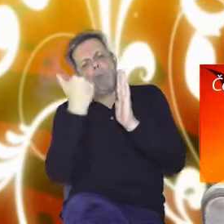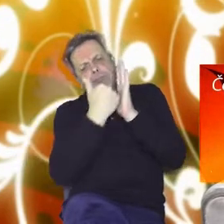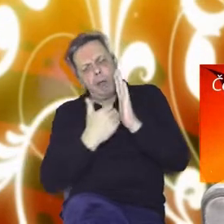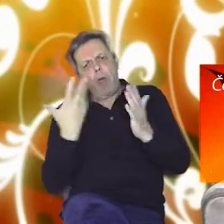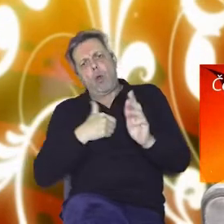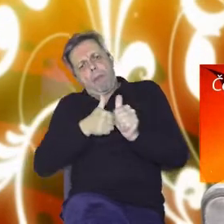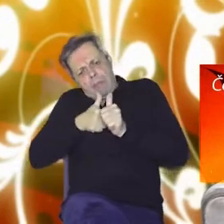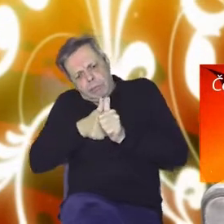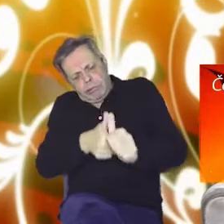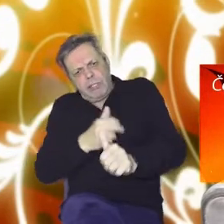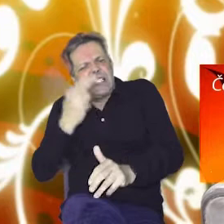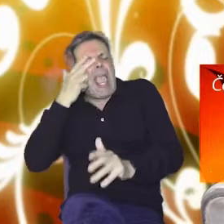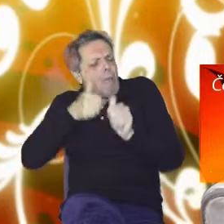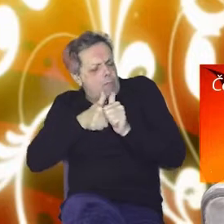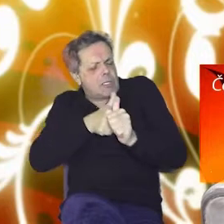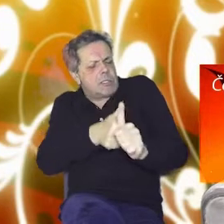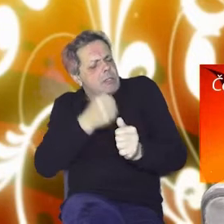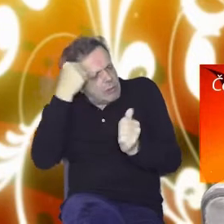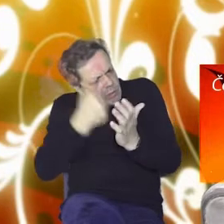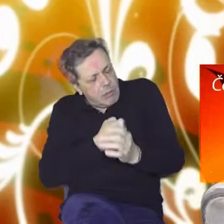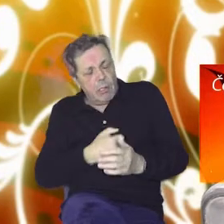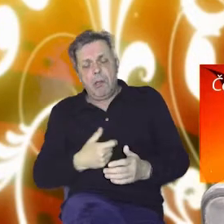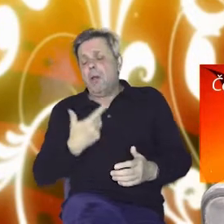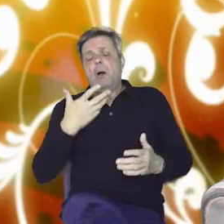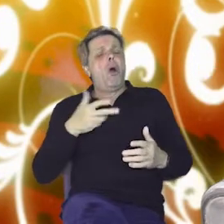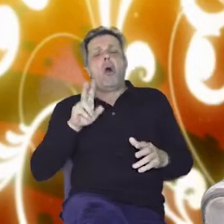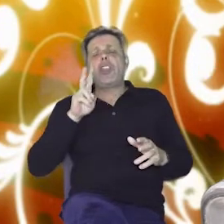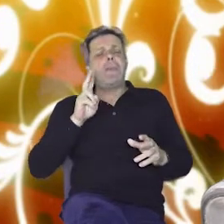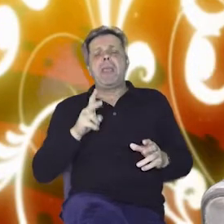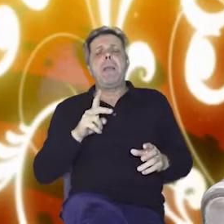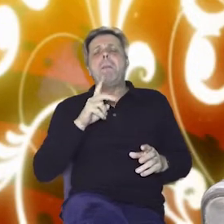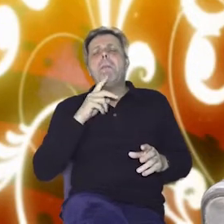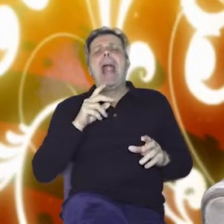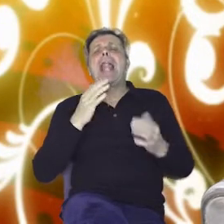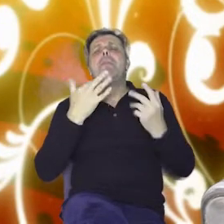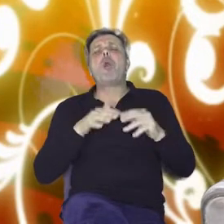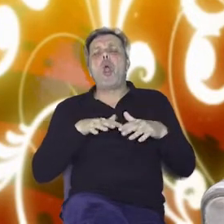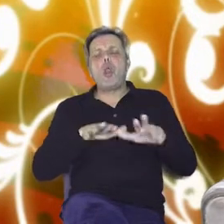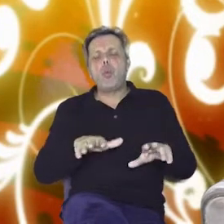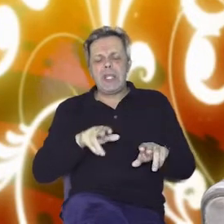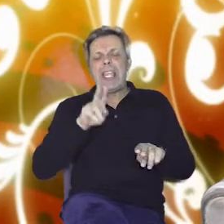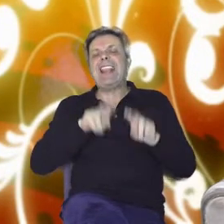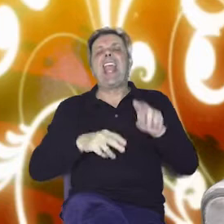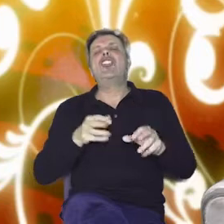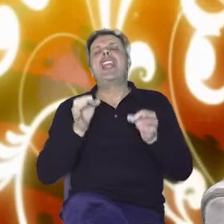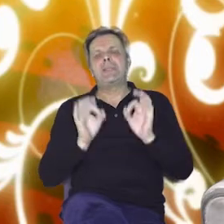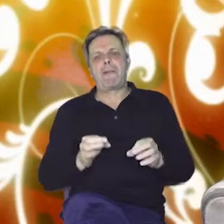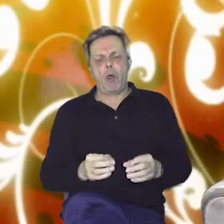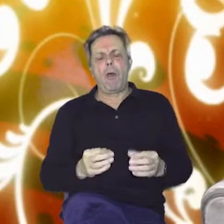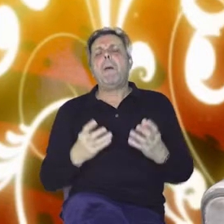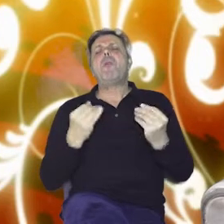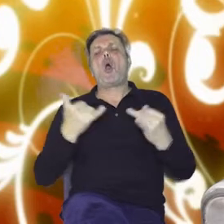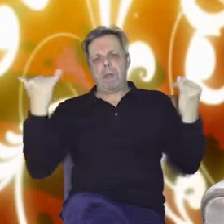slijedili, onda bismo samo mali broj ljudi liječili ispravno, a drugo bi zapravo fulali. U medicini